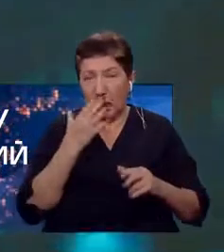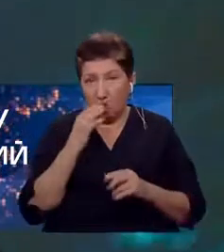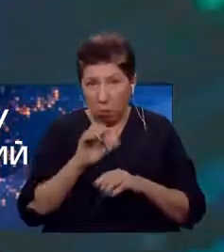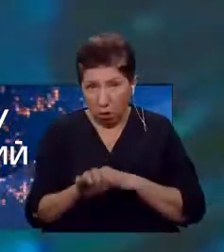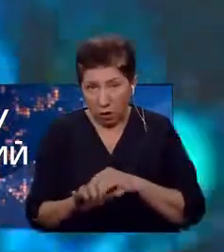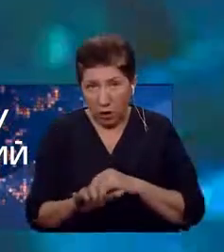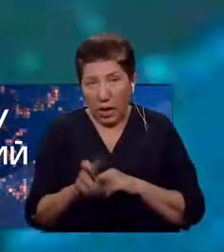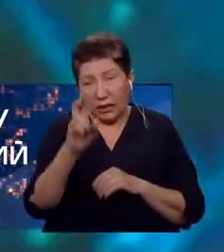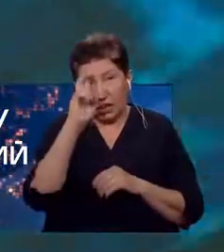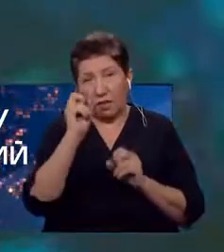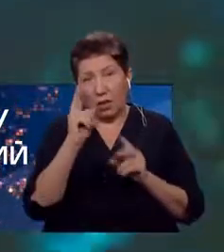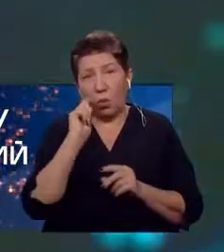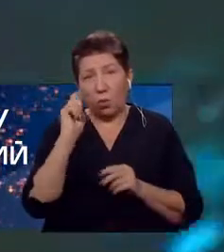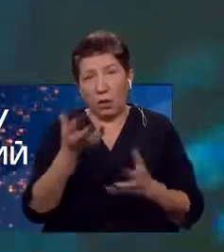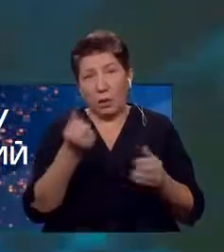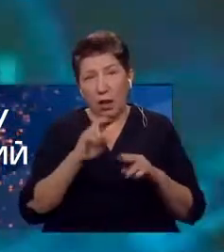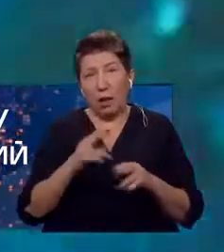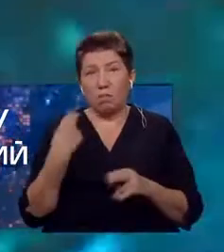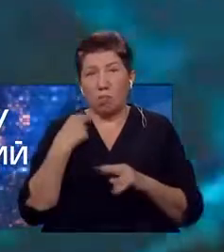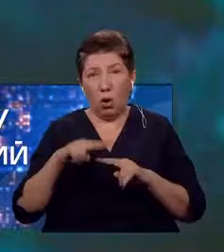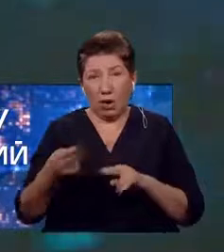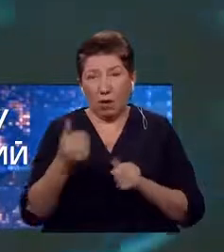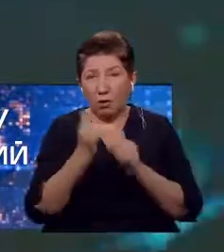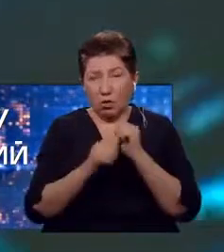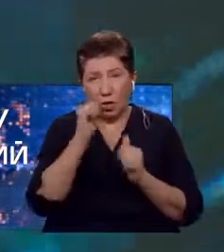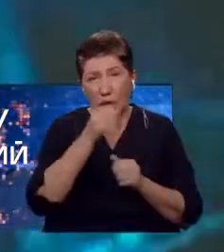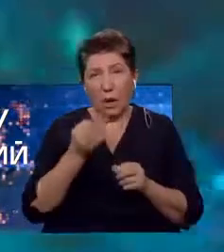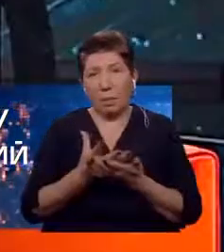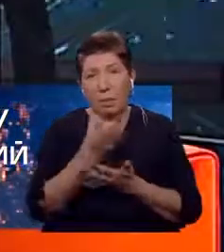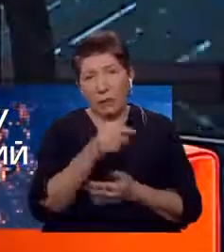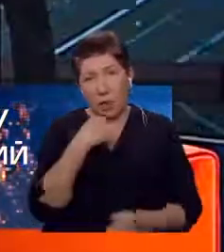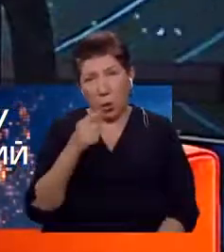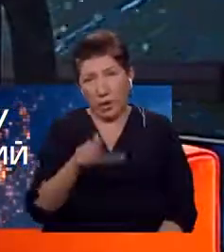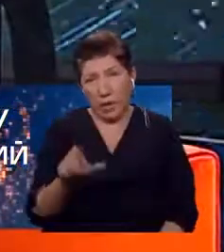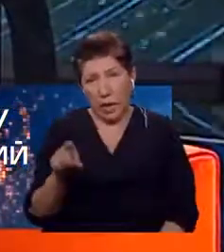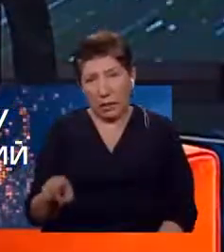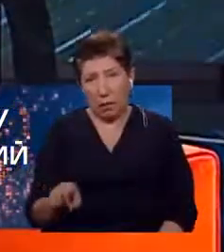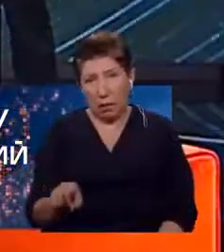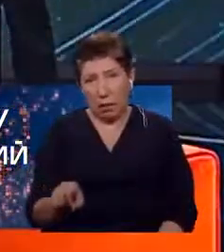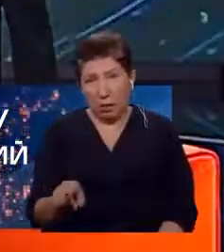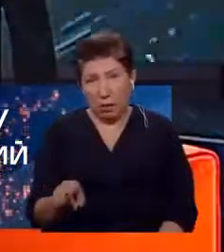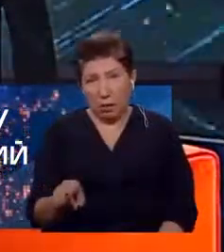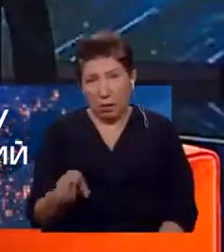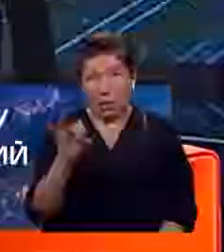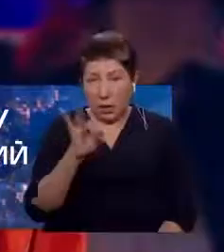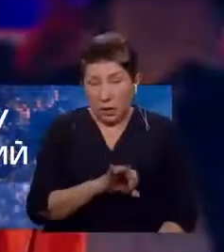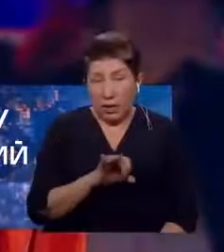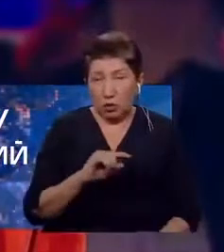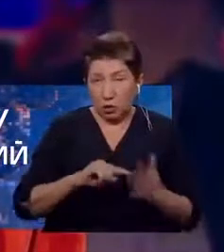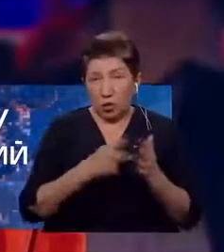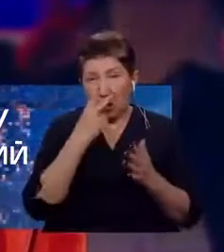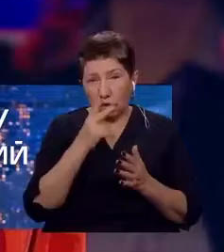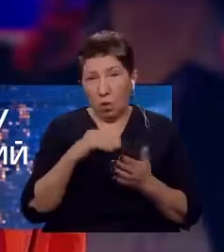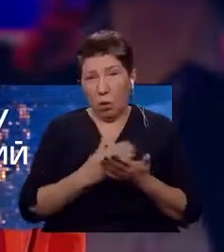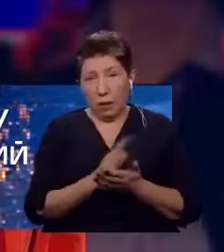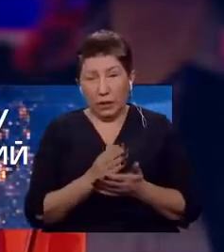держава, як Україна, брала борги кожен рік і платила їх росіянам. І насправді, з точки зору там політичної оцінки, я